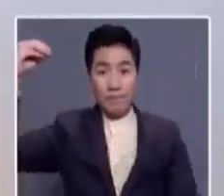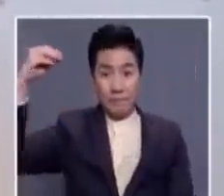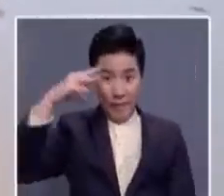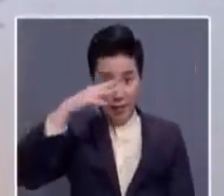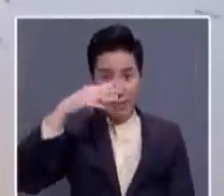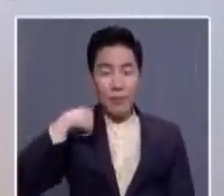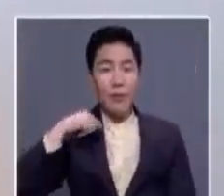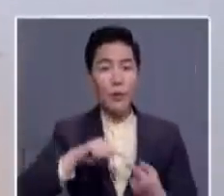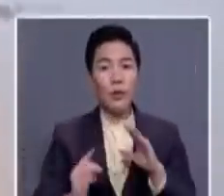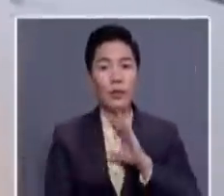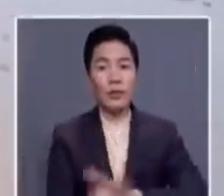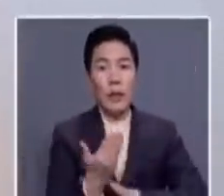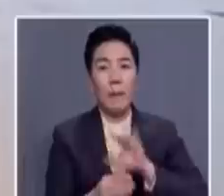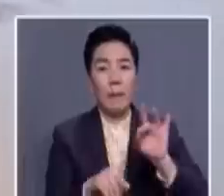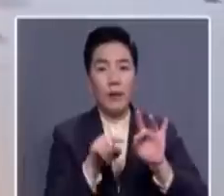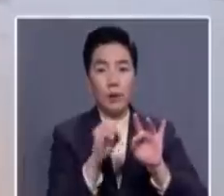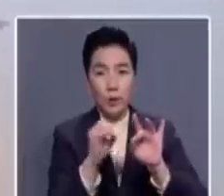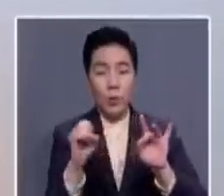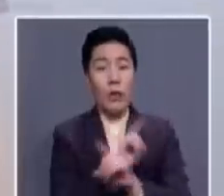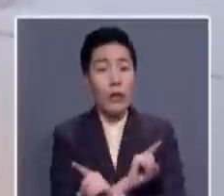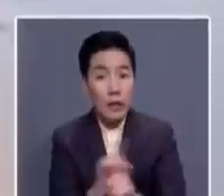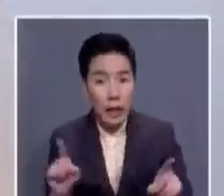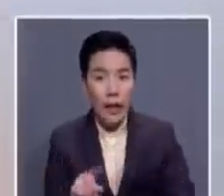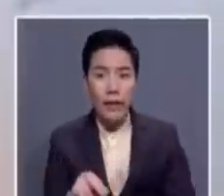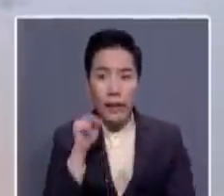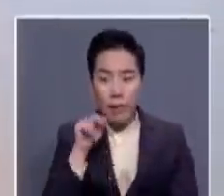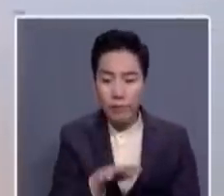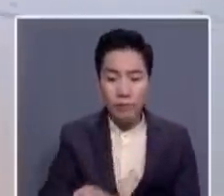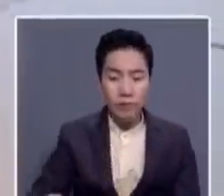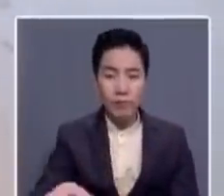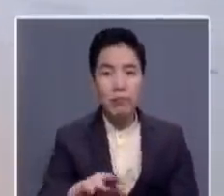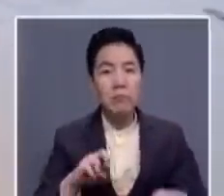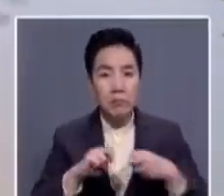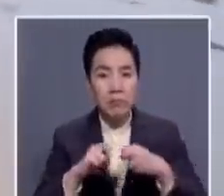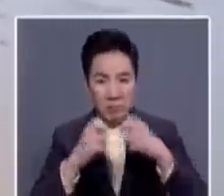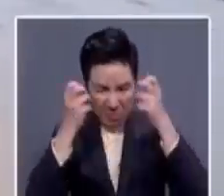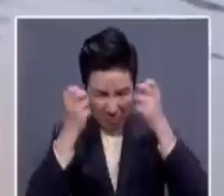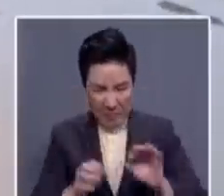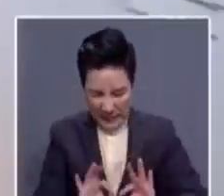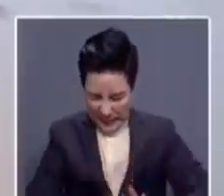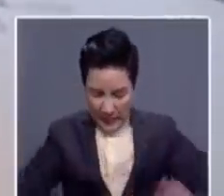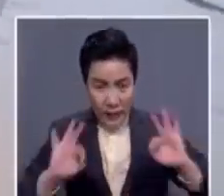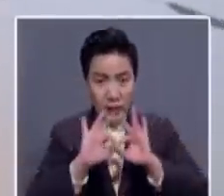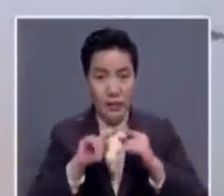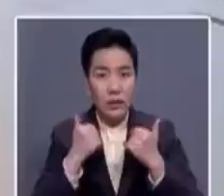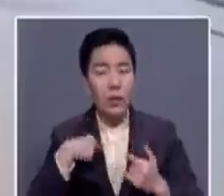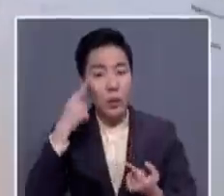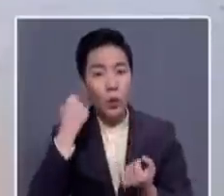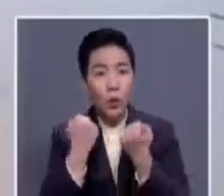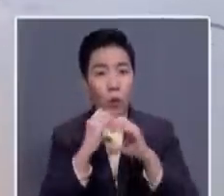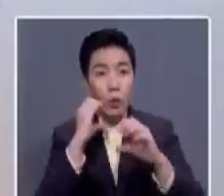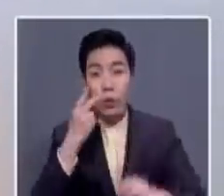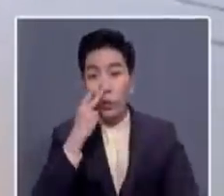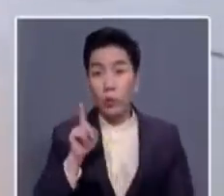วงตั้งแต่8นาฬิกาที่ผ่านมาค่ะแต่ว่าสถานการณ์น้ำนั้นนะคะยังถือว่าวิกฤตค่ะอย่างเช่นสถานีขนส่งผู้โดยสารยโส